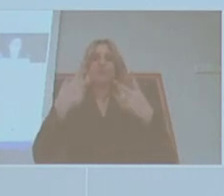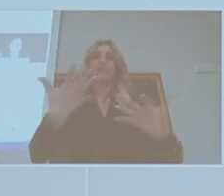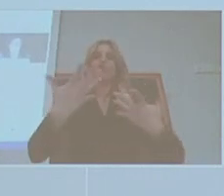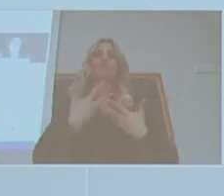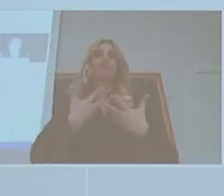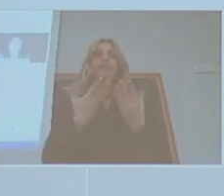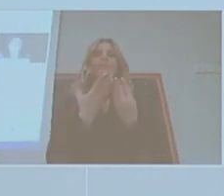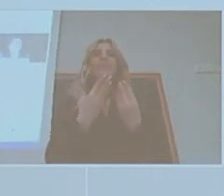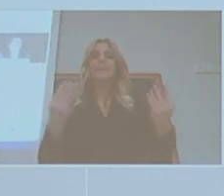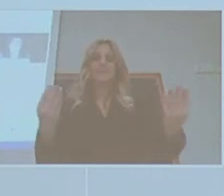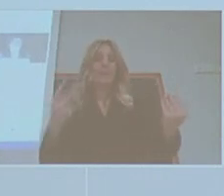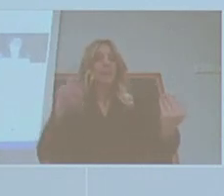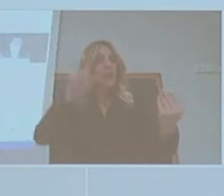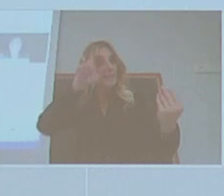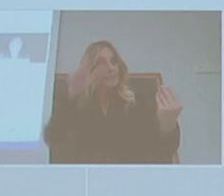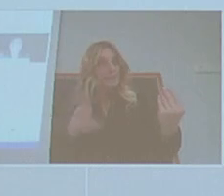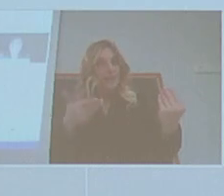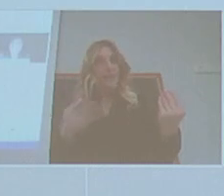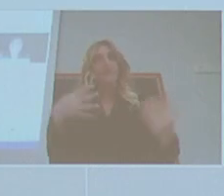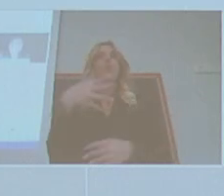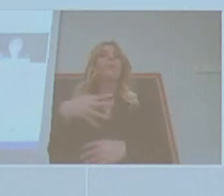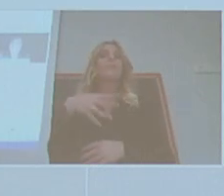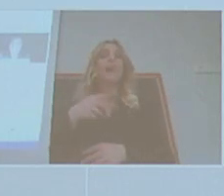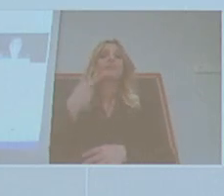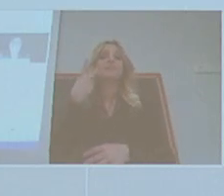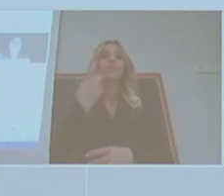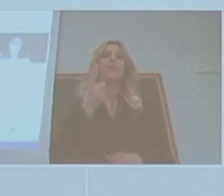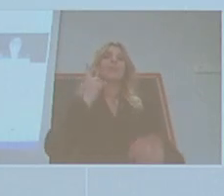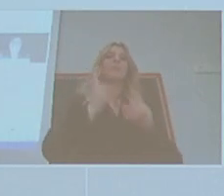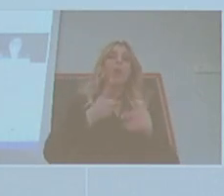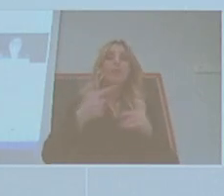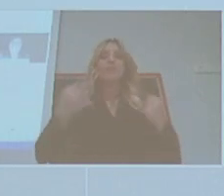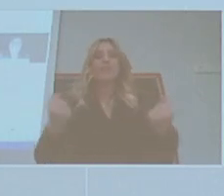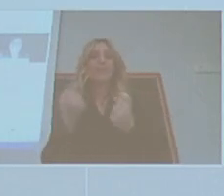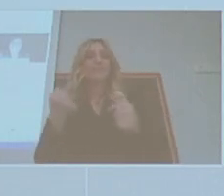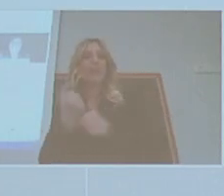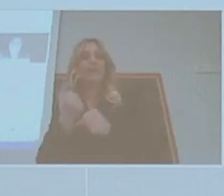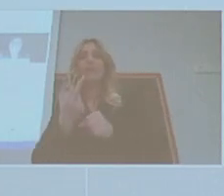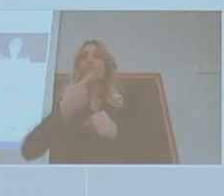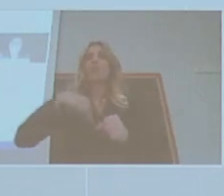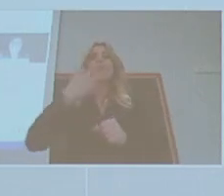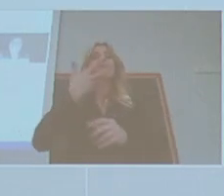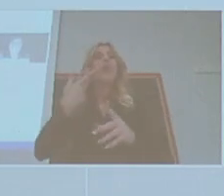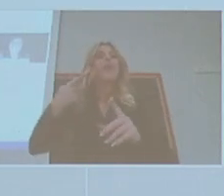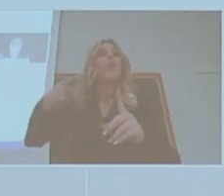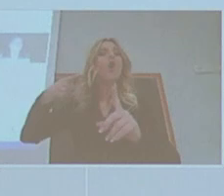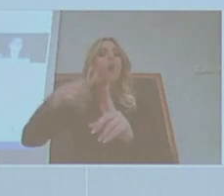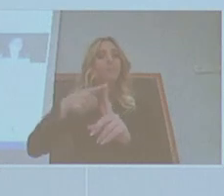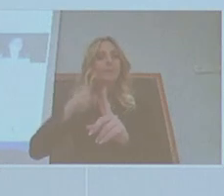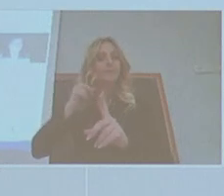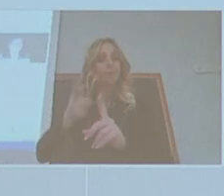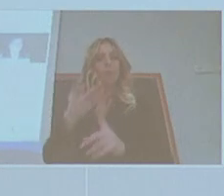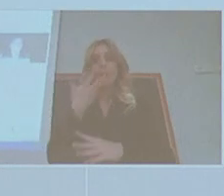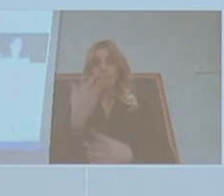a livello anche italiano, master in politiche attive del lavoro, ma l'obiettivo è proprio quello di